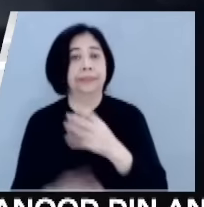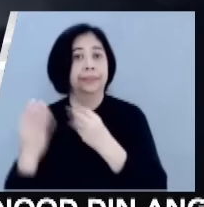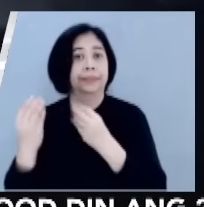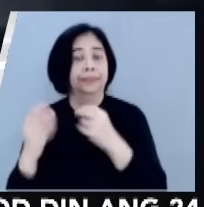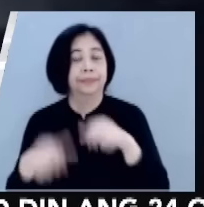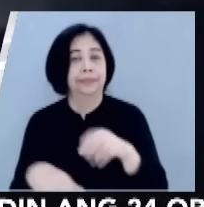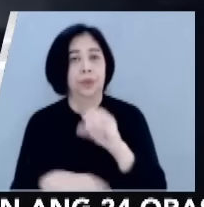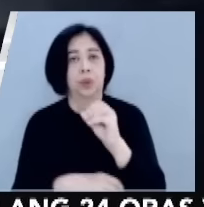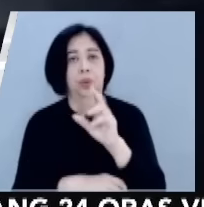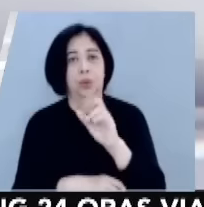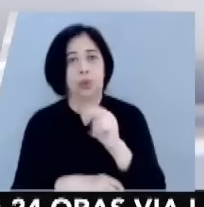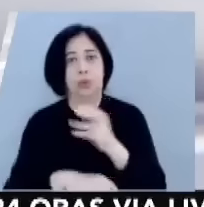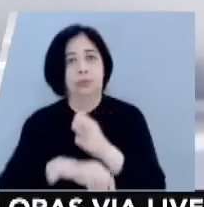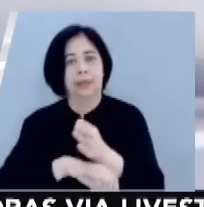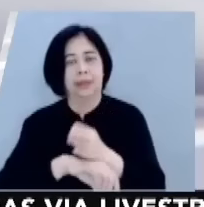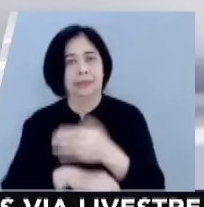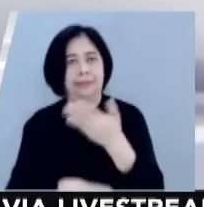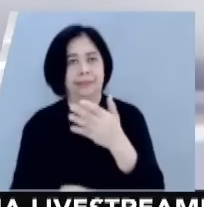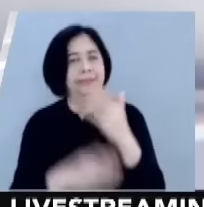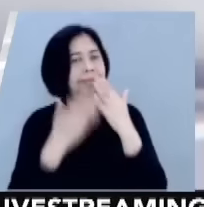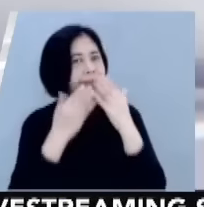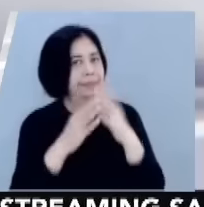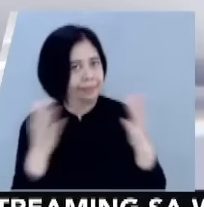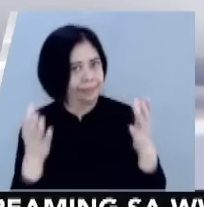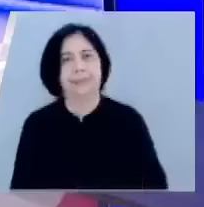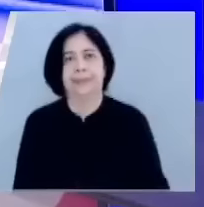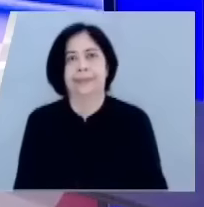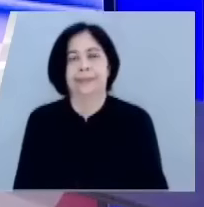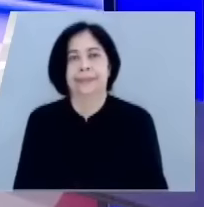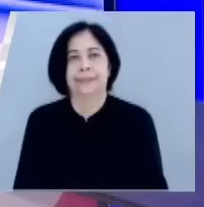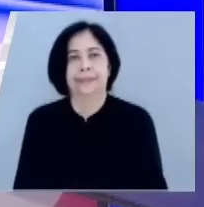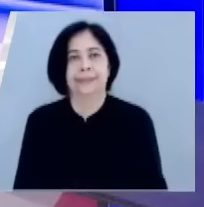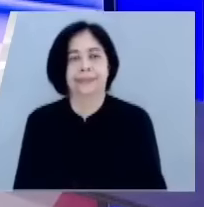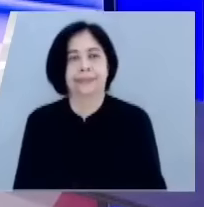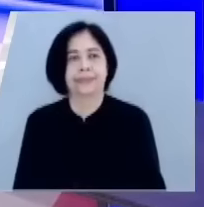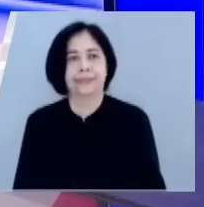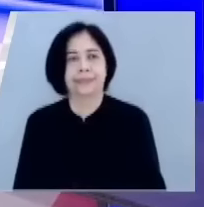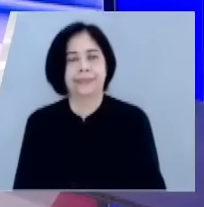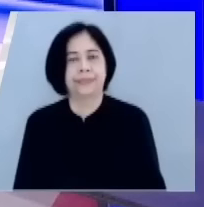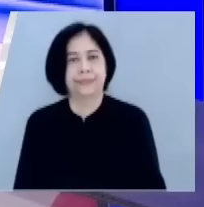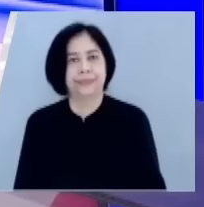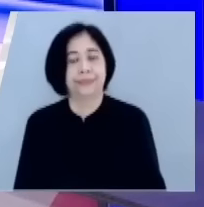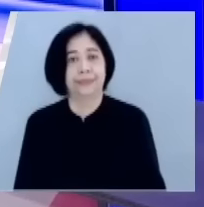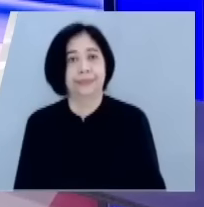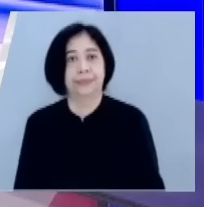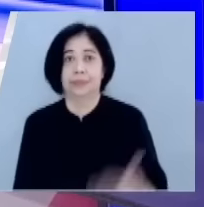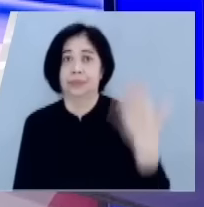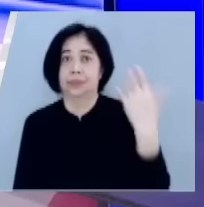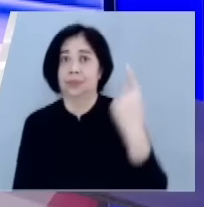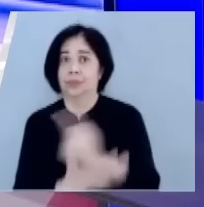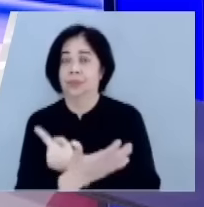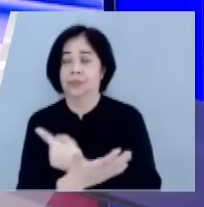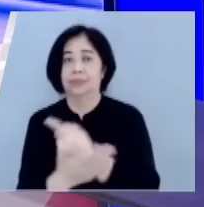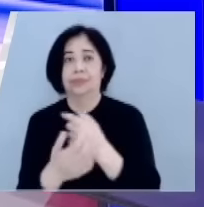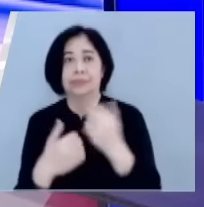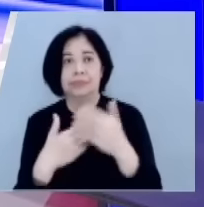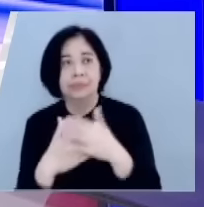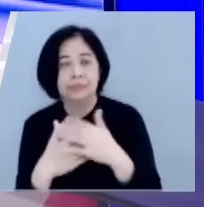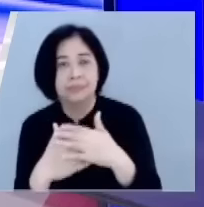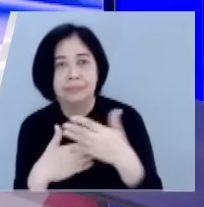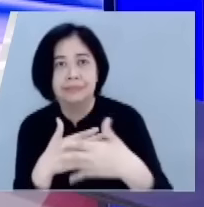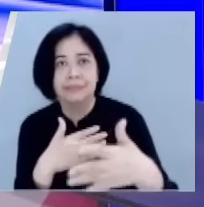Bataan. Mel? Maraming salamat sa iyo, Rafi Tima. Only a few weeks ago at masisilayan na natin sa big screen